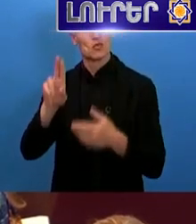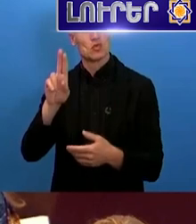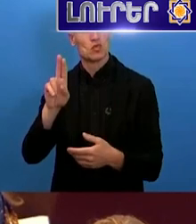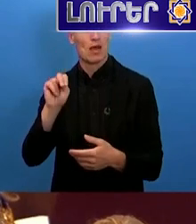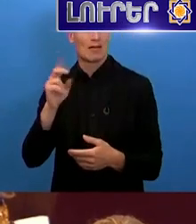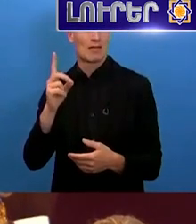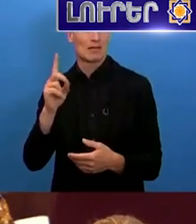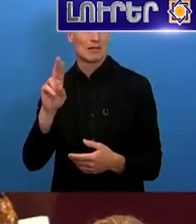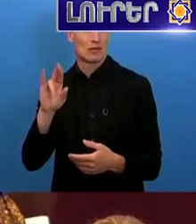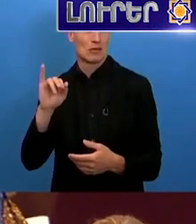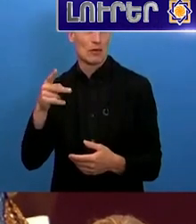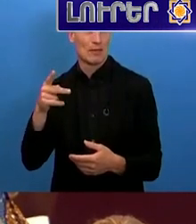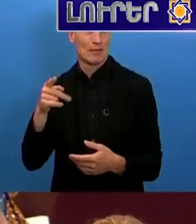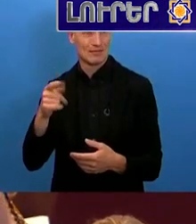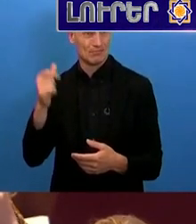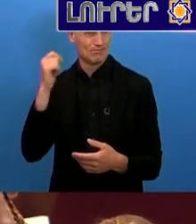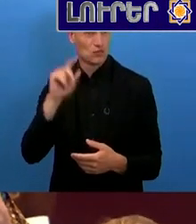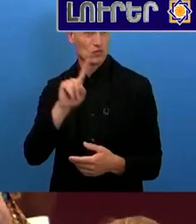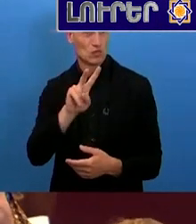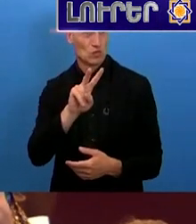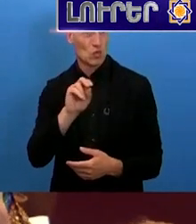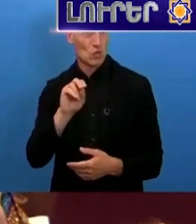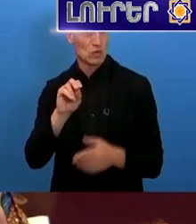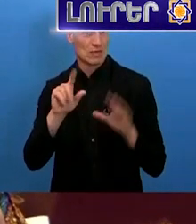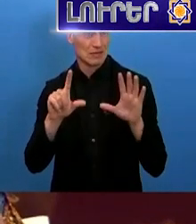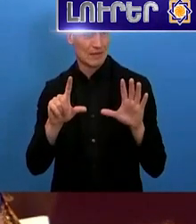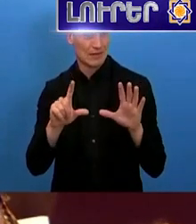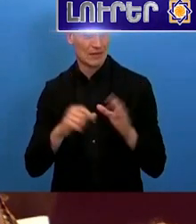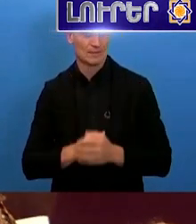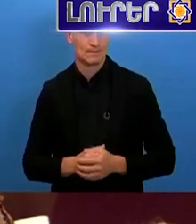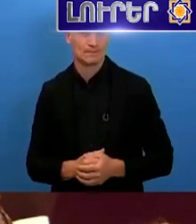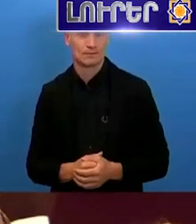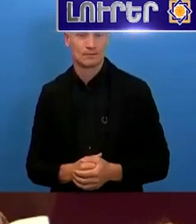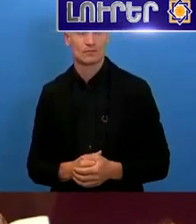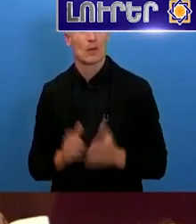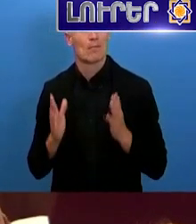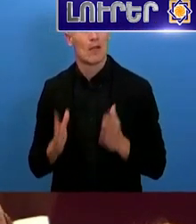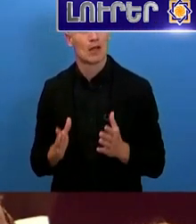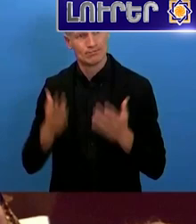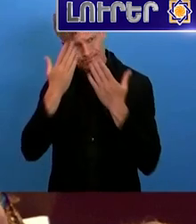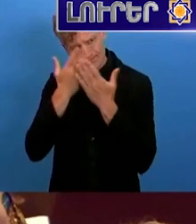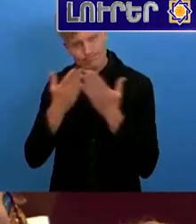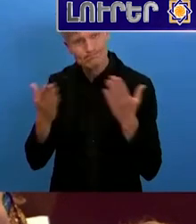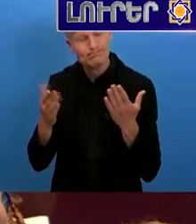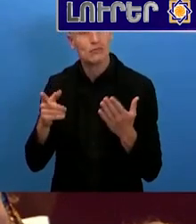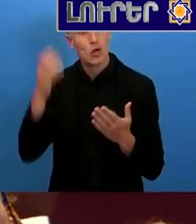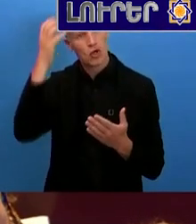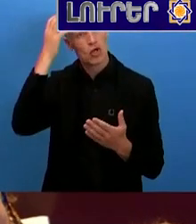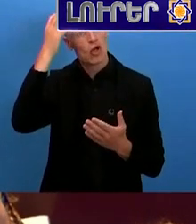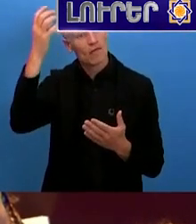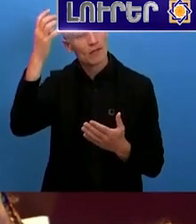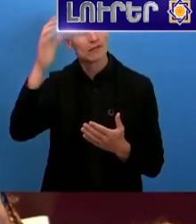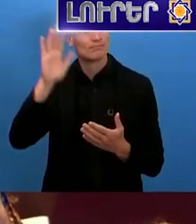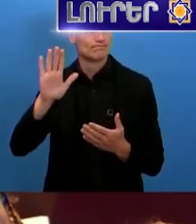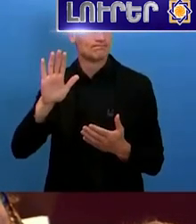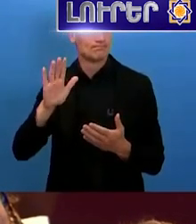կթաթարեսնենք գենետիկական աղբյուրներով ոչնչացումը, մեխադրականությունը, ցեղասպանությունը, էթնիկ դտումներն այս աշխարհի մեջ, որ մենք բոլորս կբաշխանենք, քանի որ